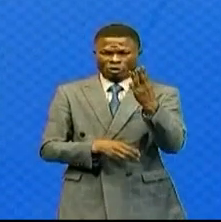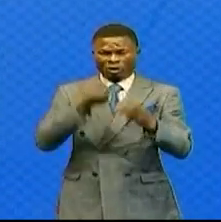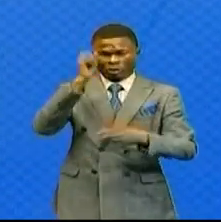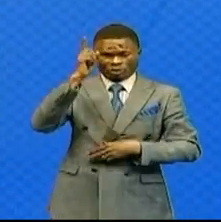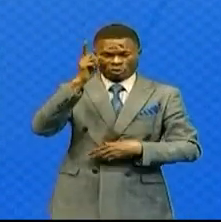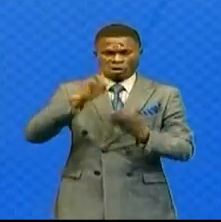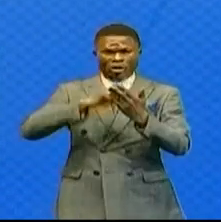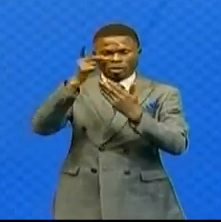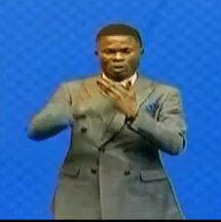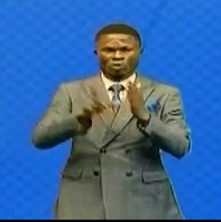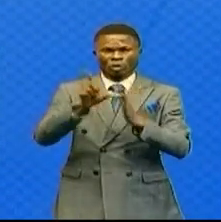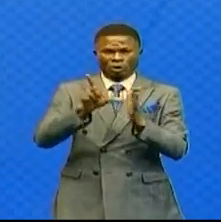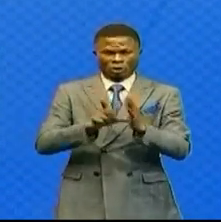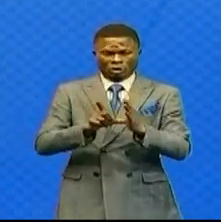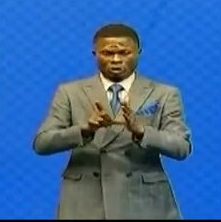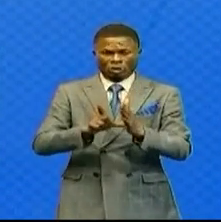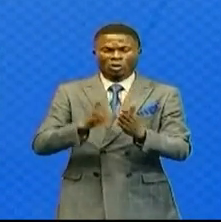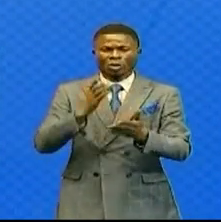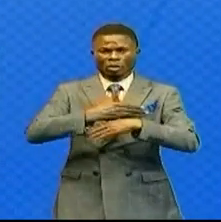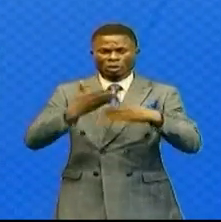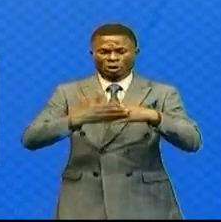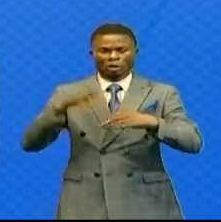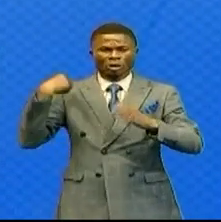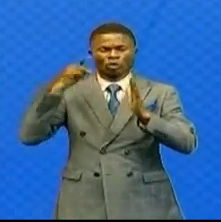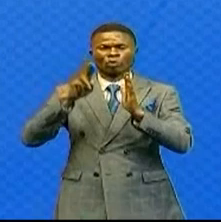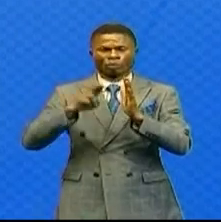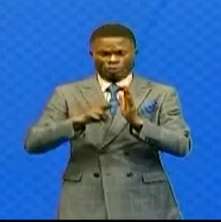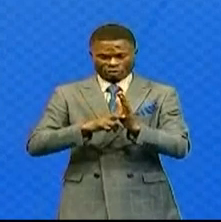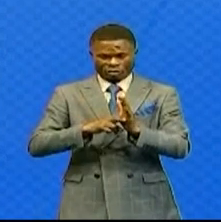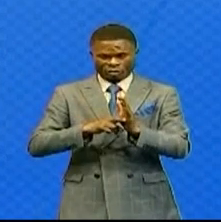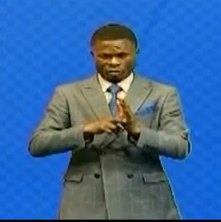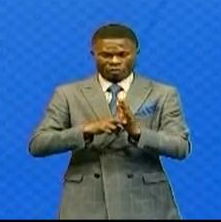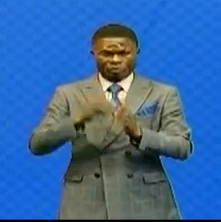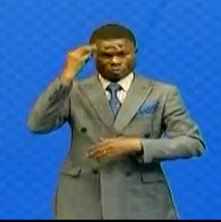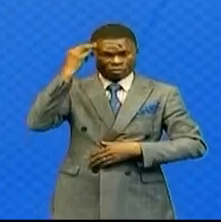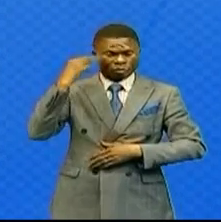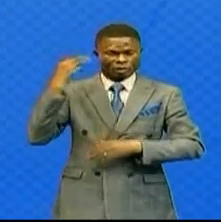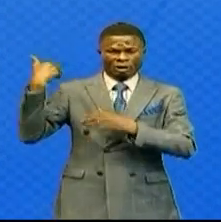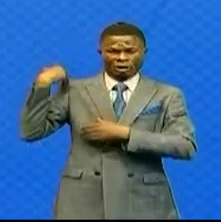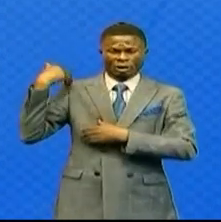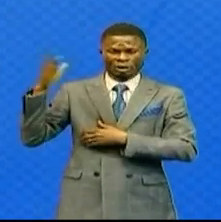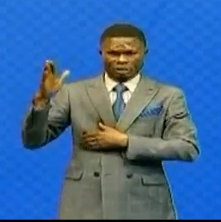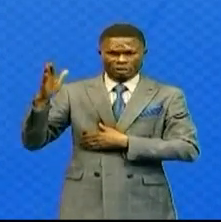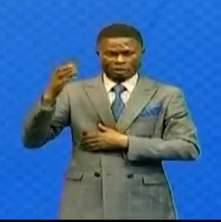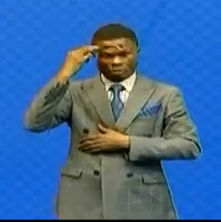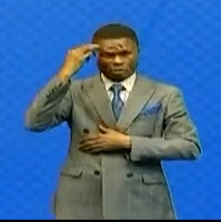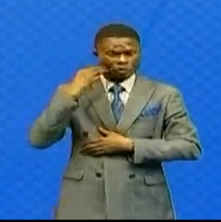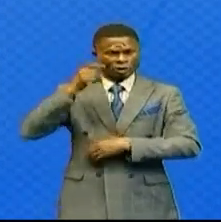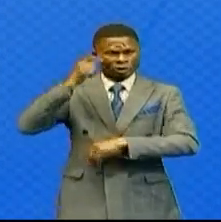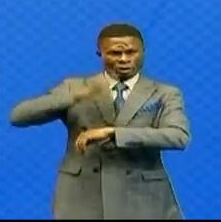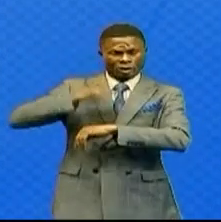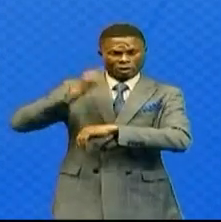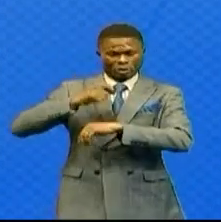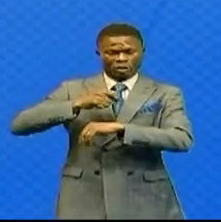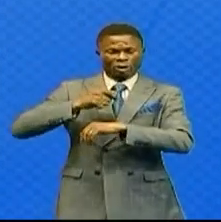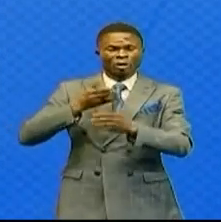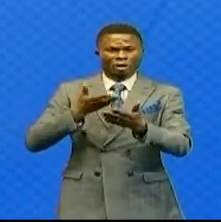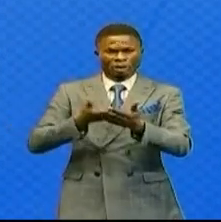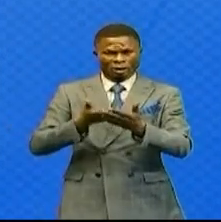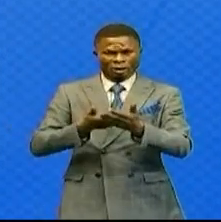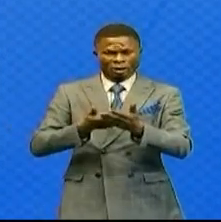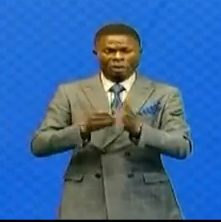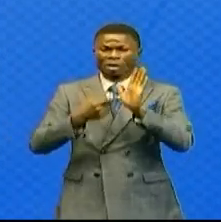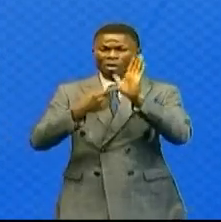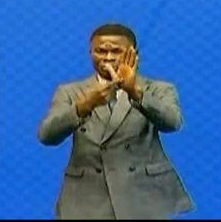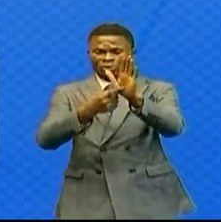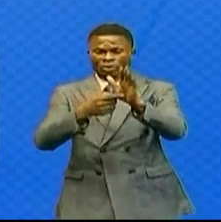projet de loi portant habilitation du gouvernement. La ministre d'État, ministre de la Justice et garde des Sceaux, a